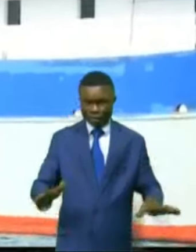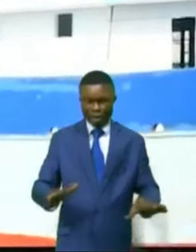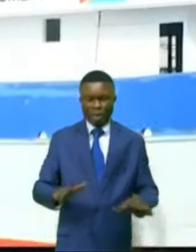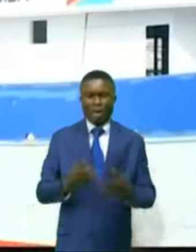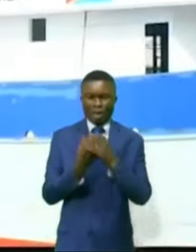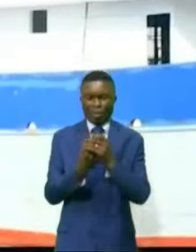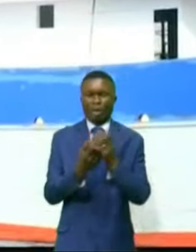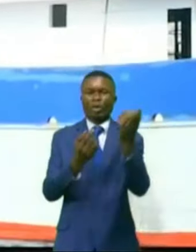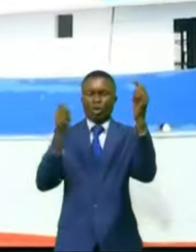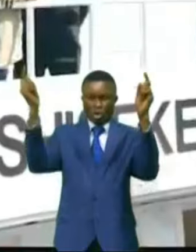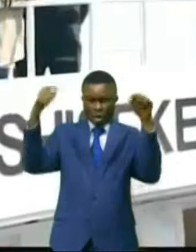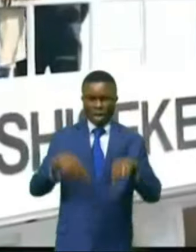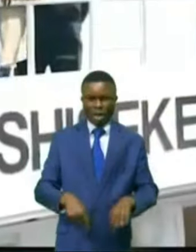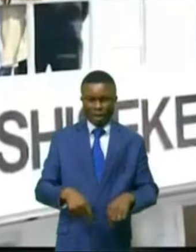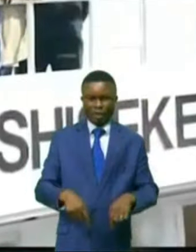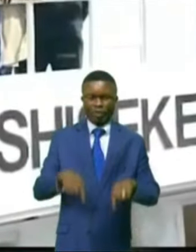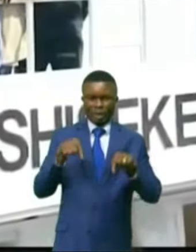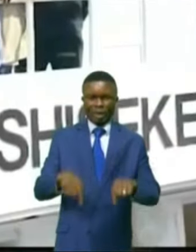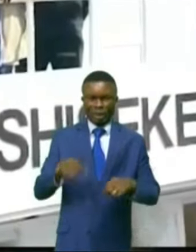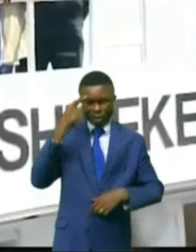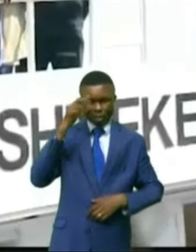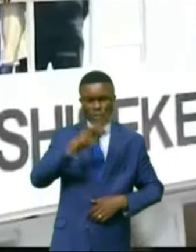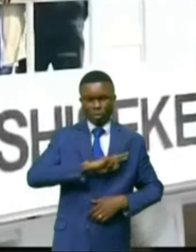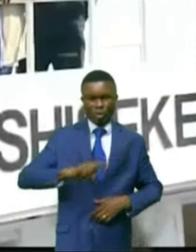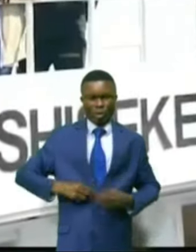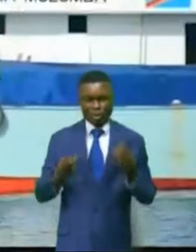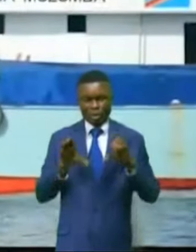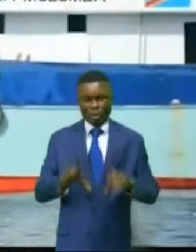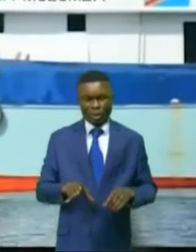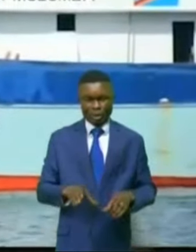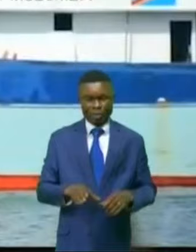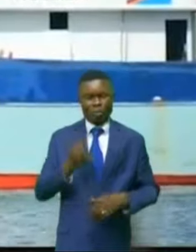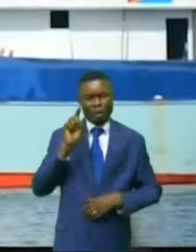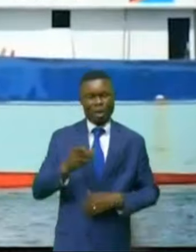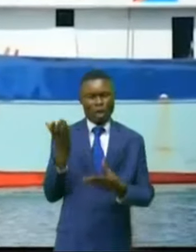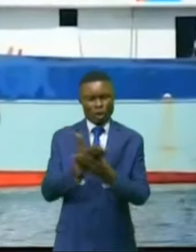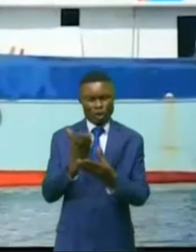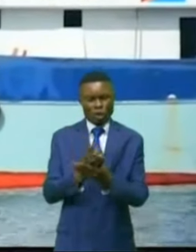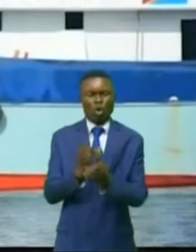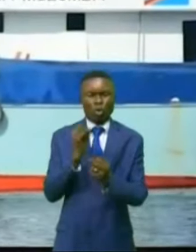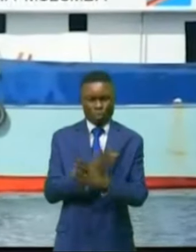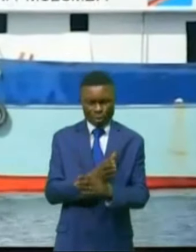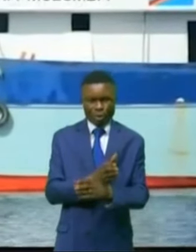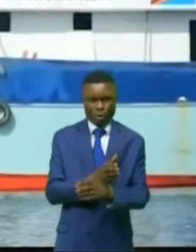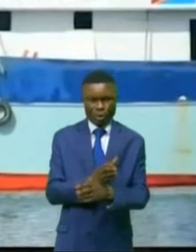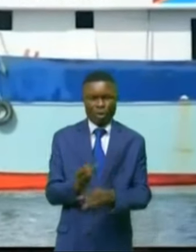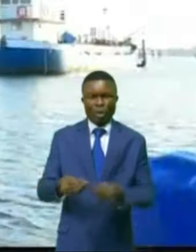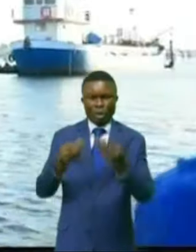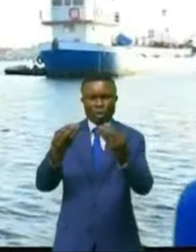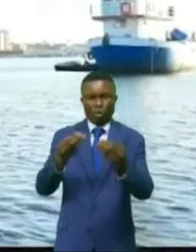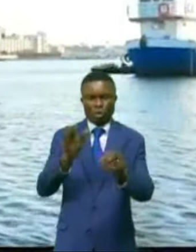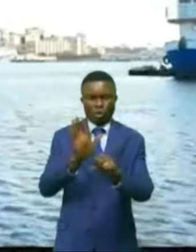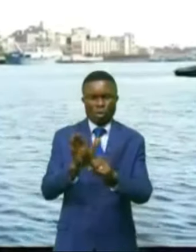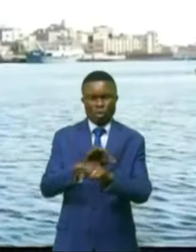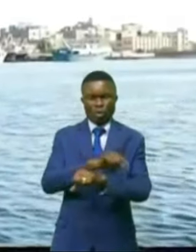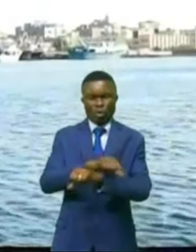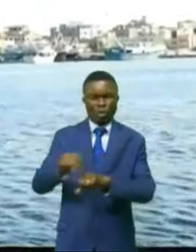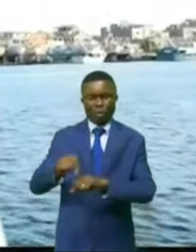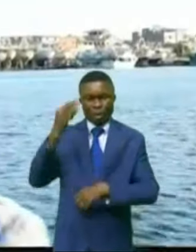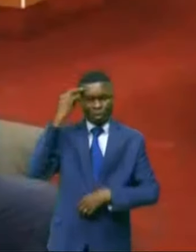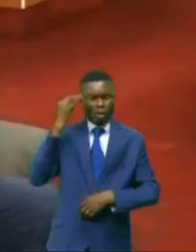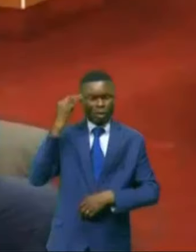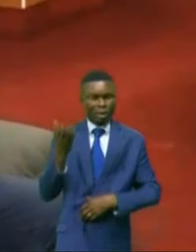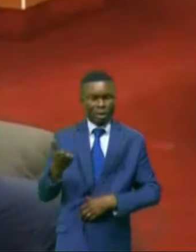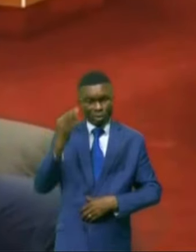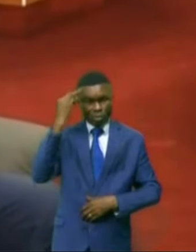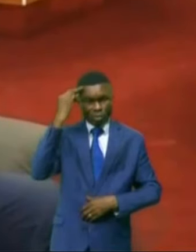mer pour la République démocratique du Congo. Pour cela, il faut des documents qui s'obtiennent auprès des différents ministères. C'est ainsi que le